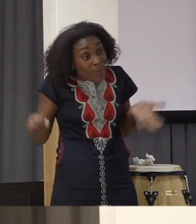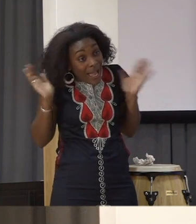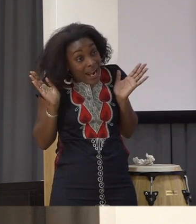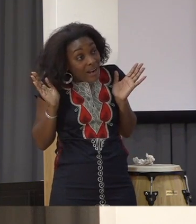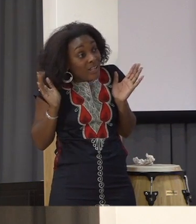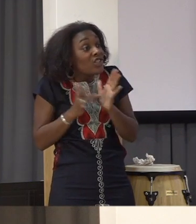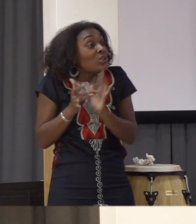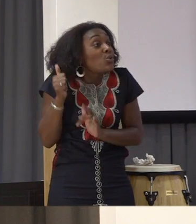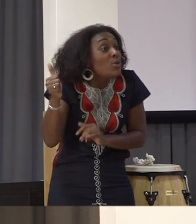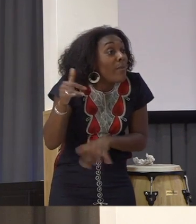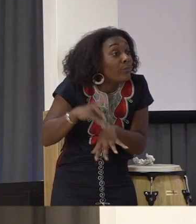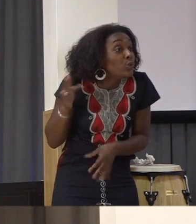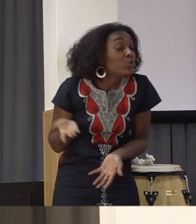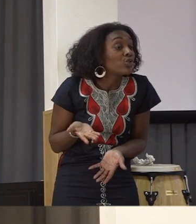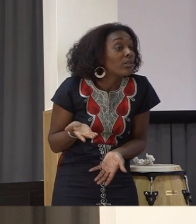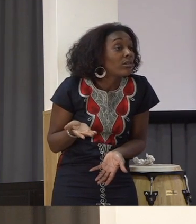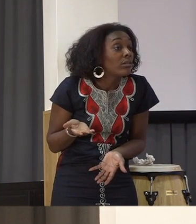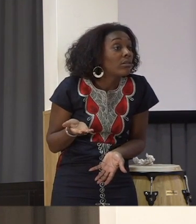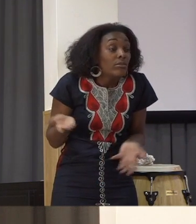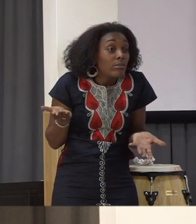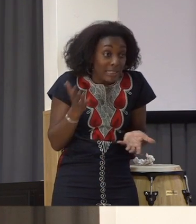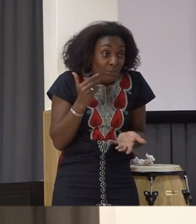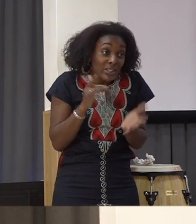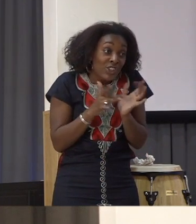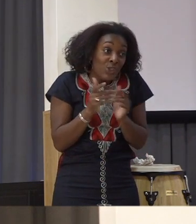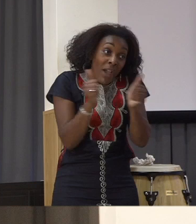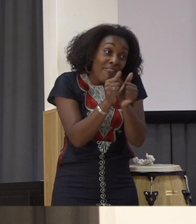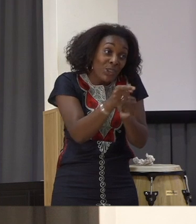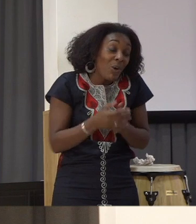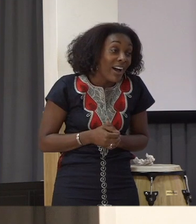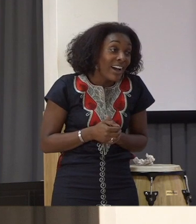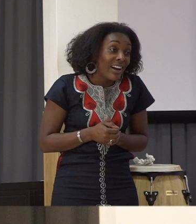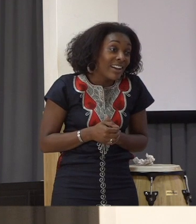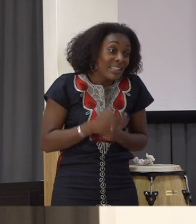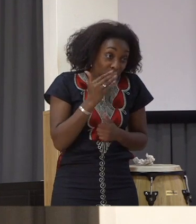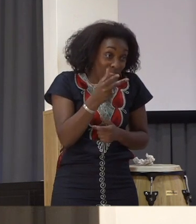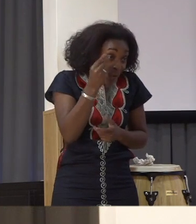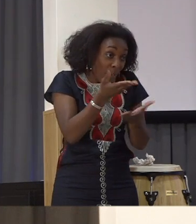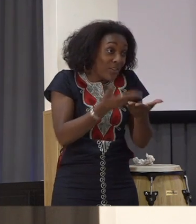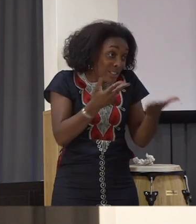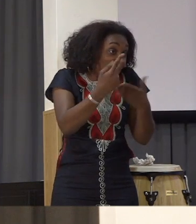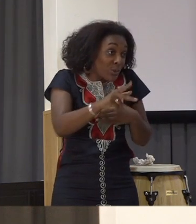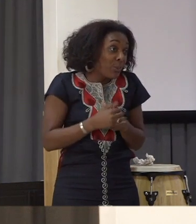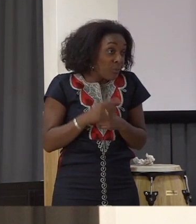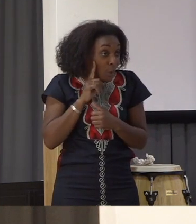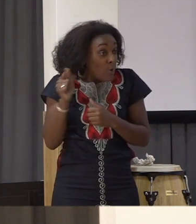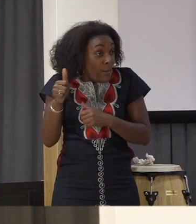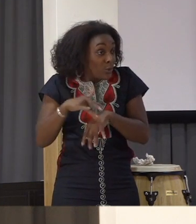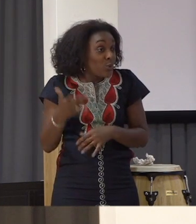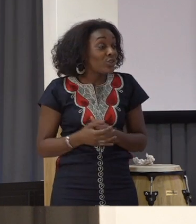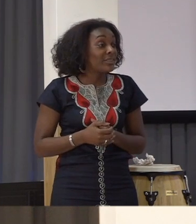que c'est ce que Jésus a subi aussi. Et c'est pour ça qu'il est avec toi. C'est pour ça qu'il te comprend. Il nous est